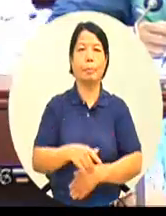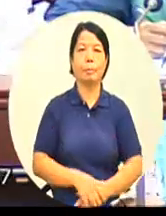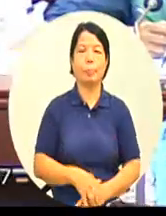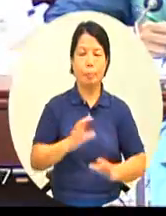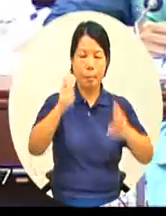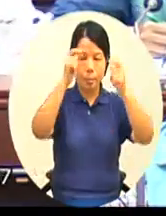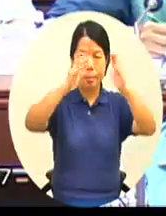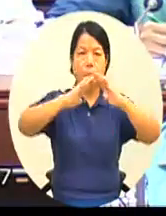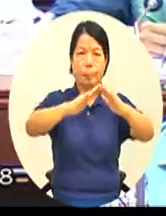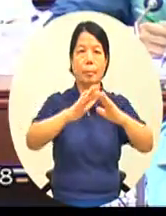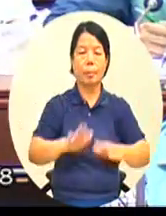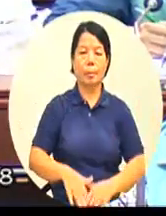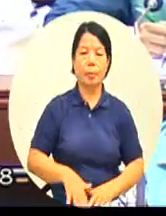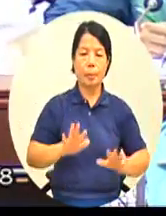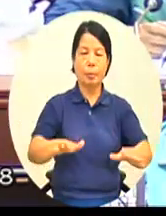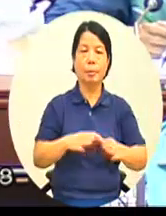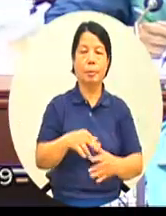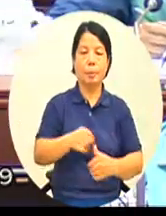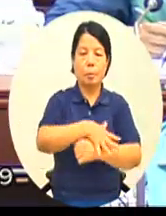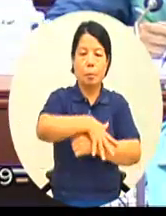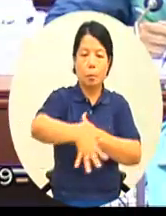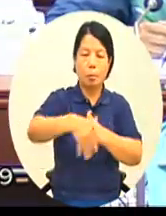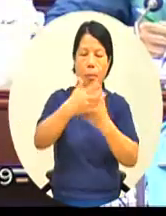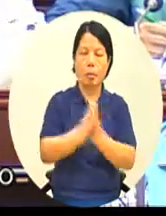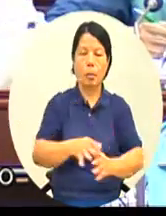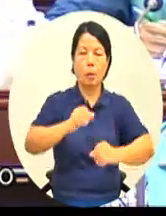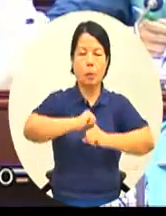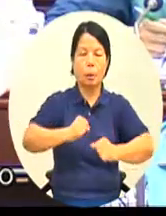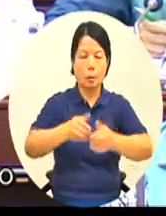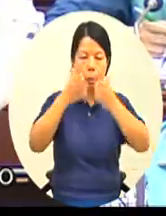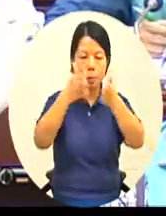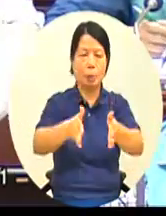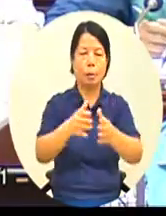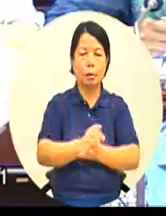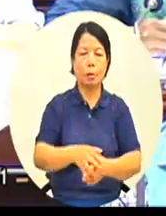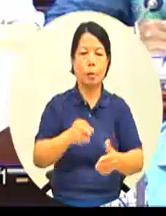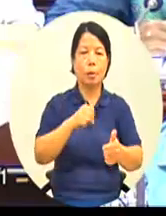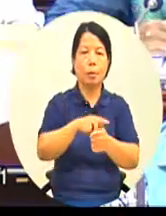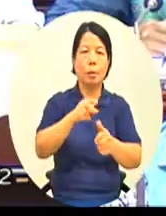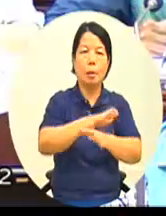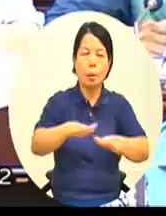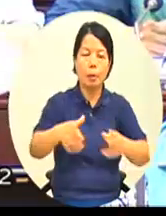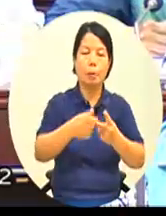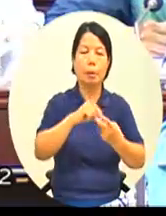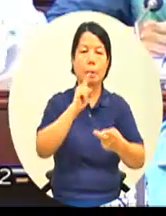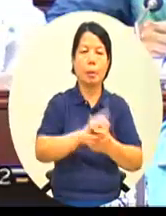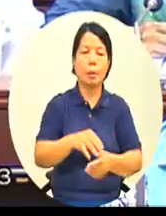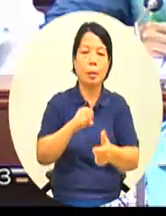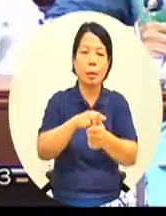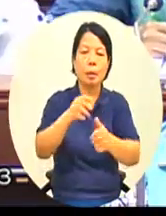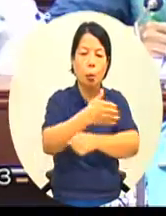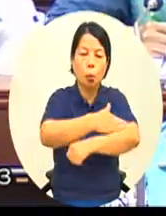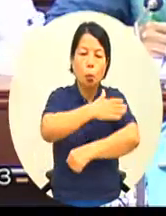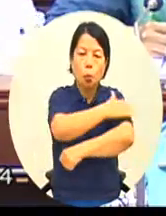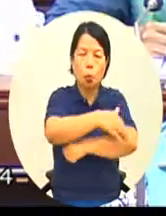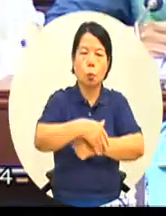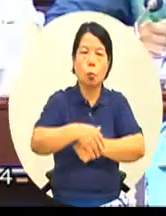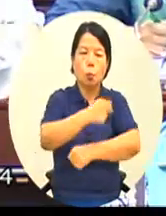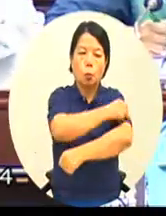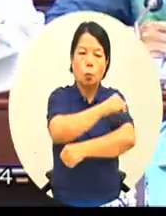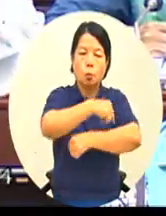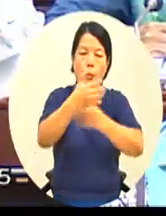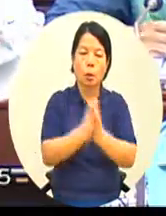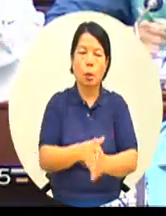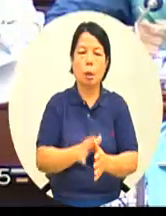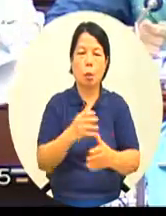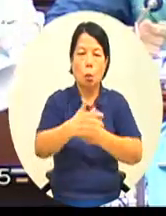雄市现有的机构，不管是针对健康老人的安养，或是针对失能老人养护，甚至说卫政那边的护理之家，